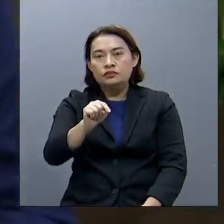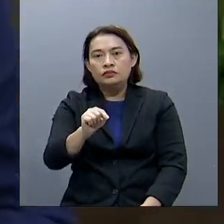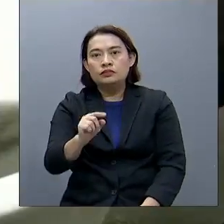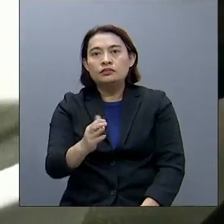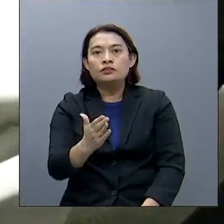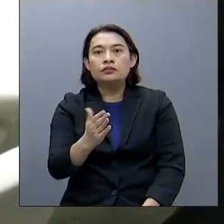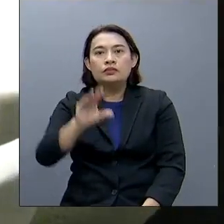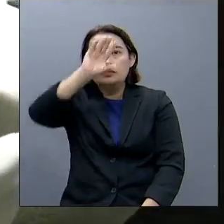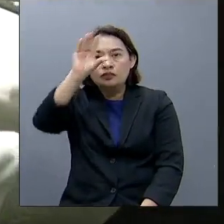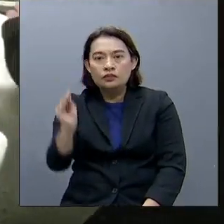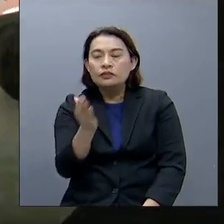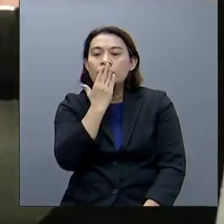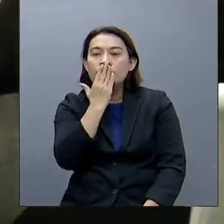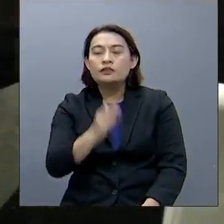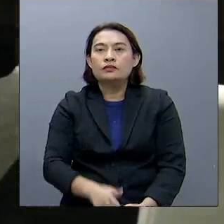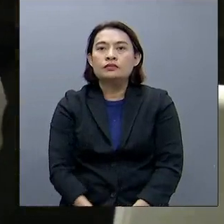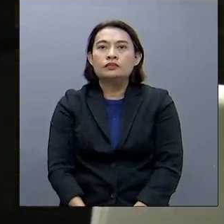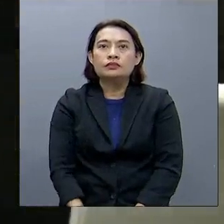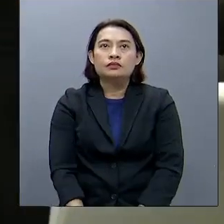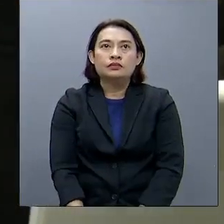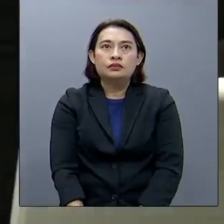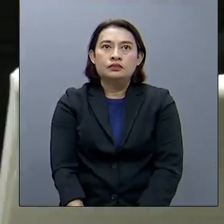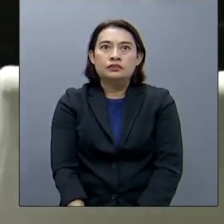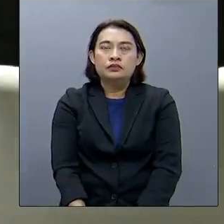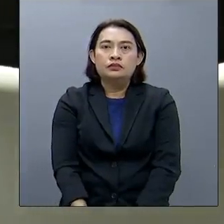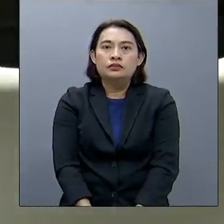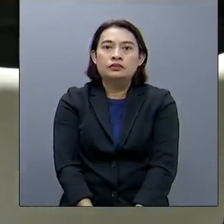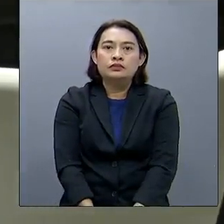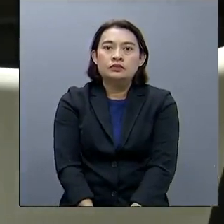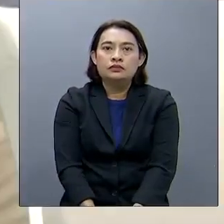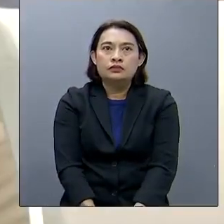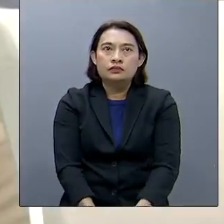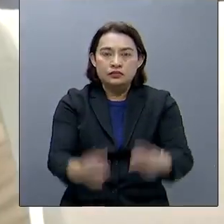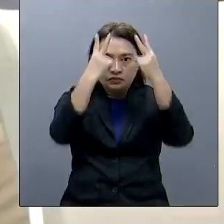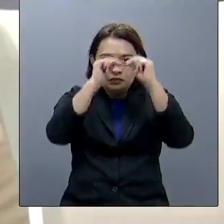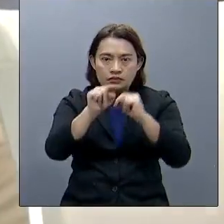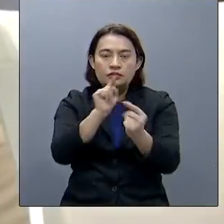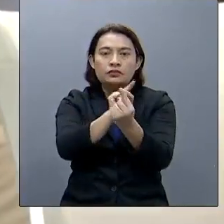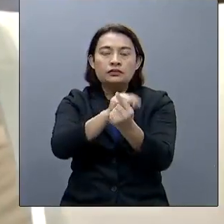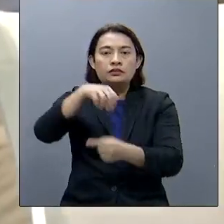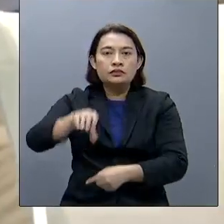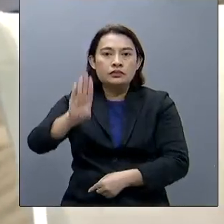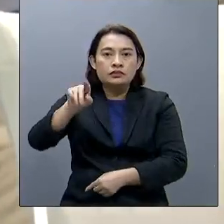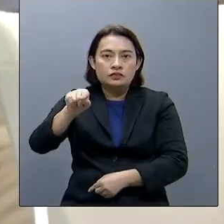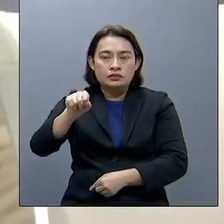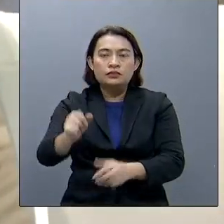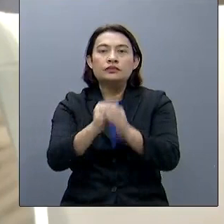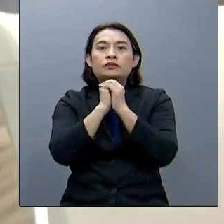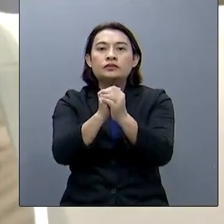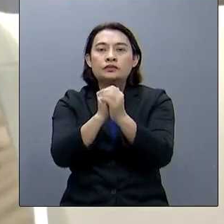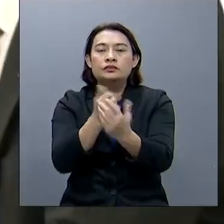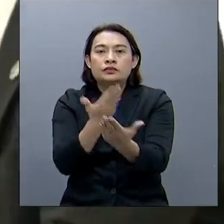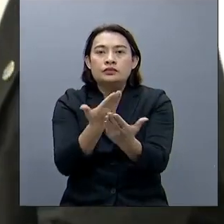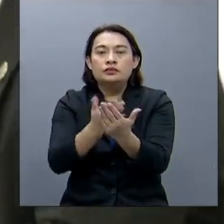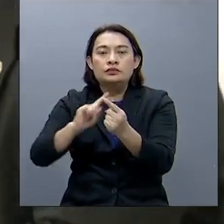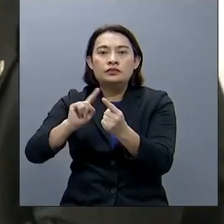ย นอกจากนี้ค่ะนายกรัฐมนตรียังได้พบนะคะรือด้านการลงทุนกับบริษัทพิงอันนะคะผู้ให้บริการทางการเงินครบวง